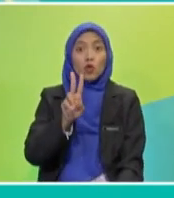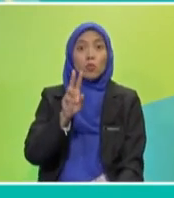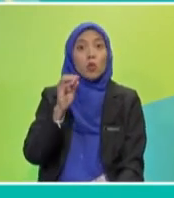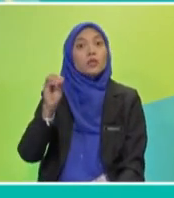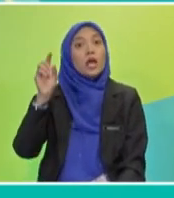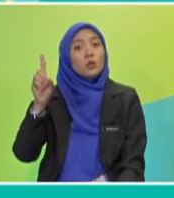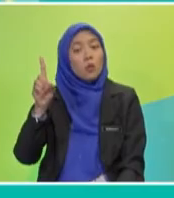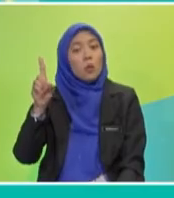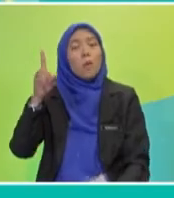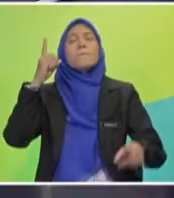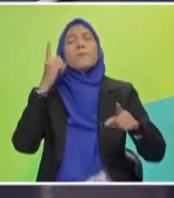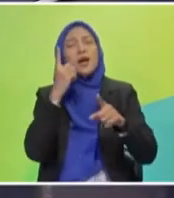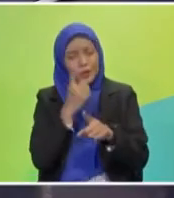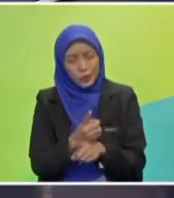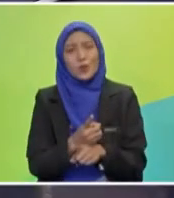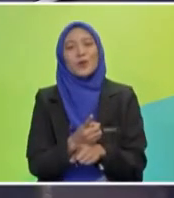21.